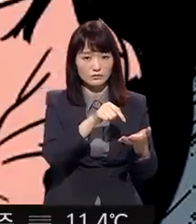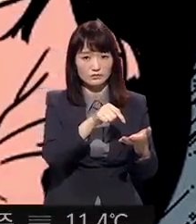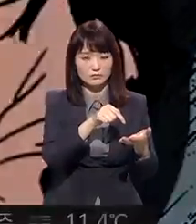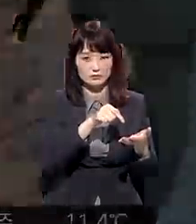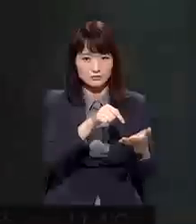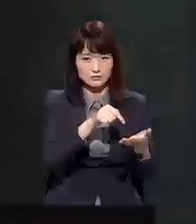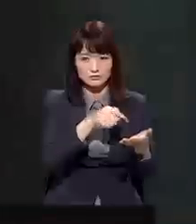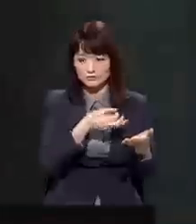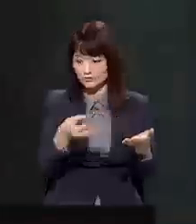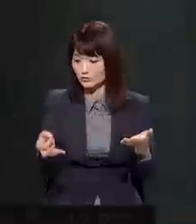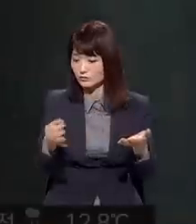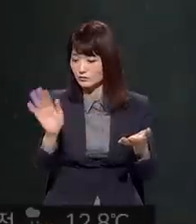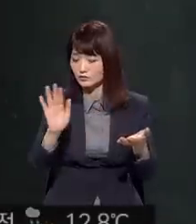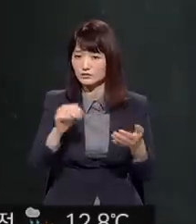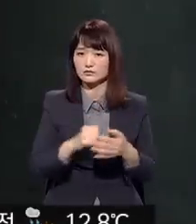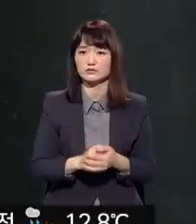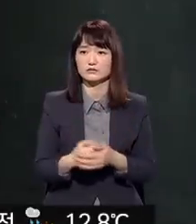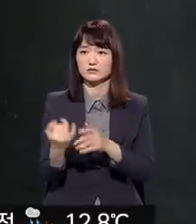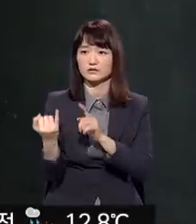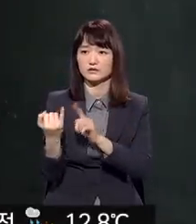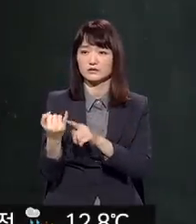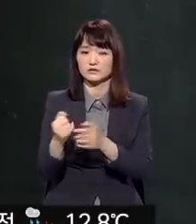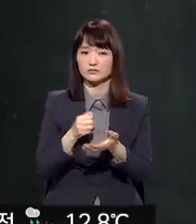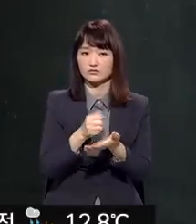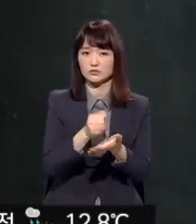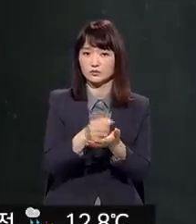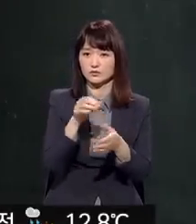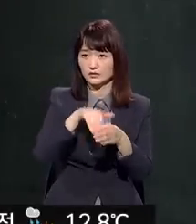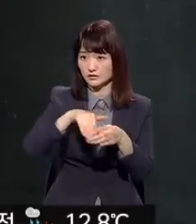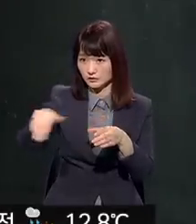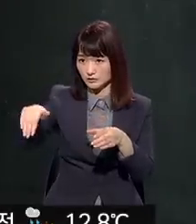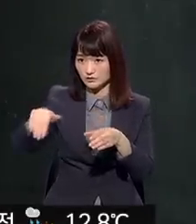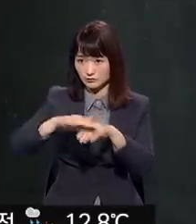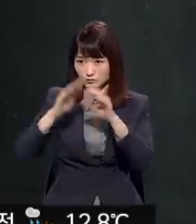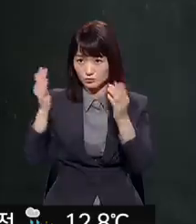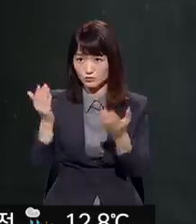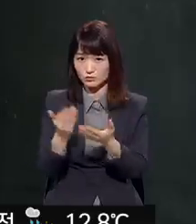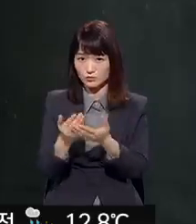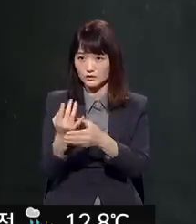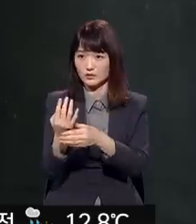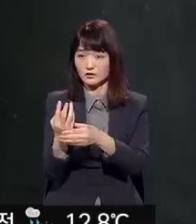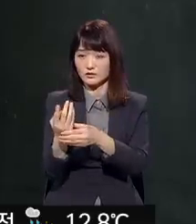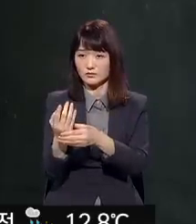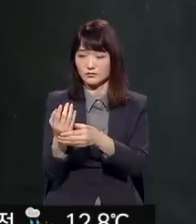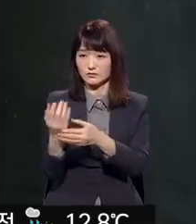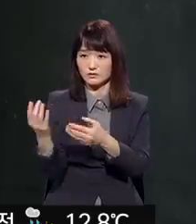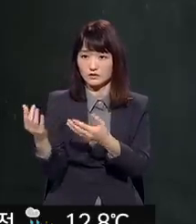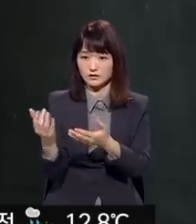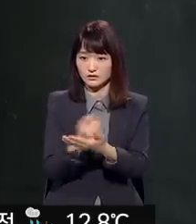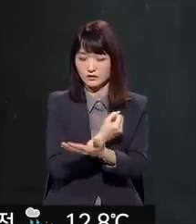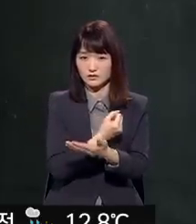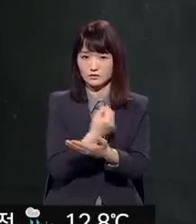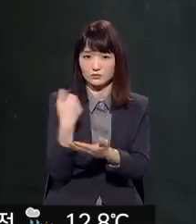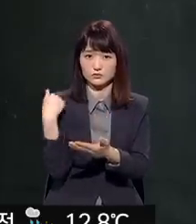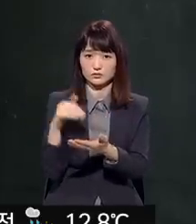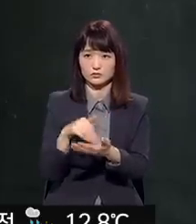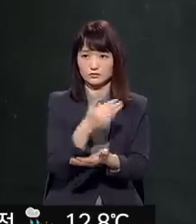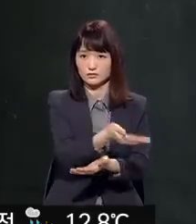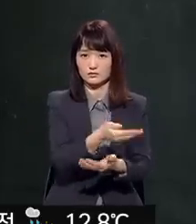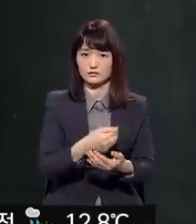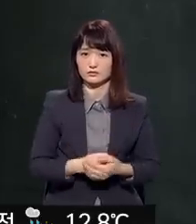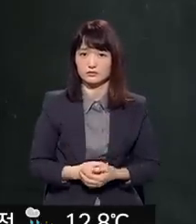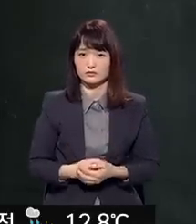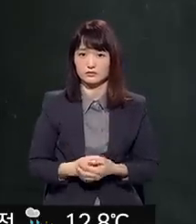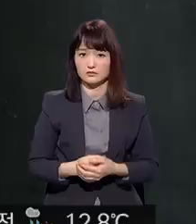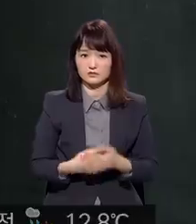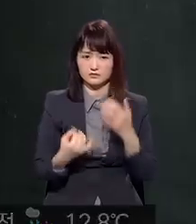이 돈을 그 피해 여성의 통장으로 입금시켰다가 전액 현찰로 찾아가지고 다시 반납하게 한 거예요. 그러니까